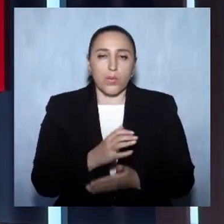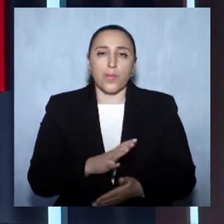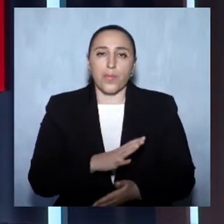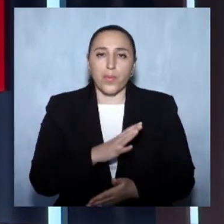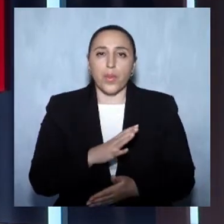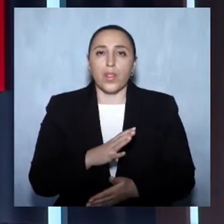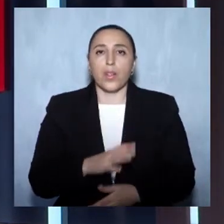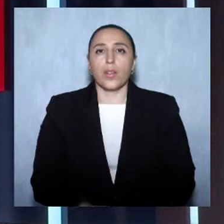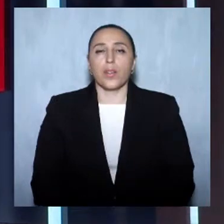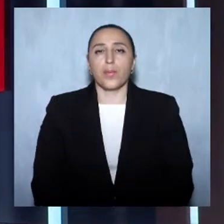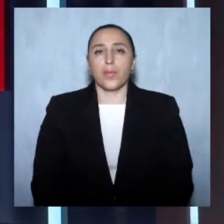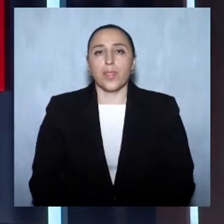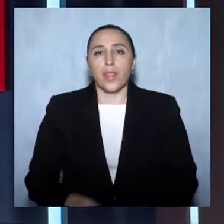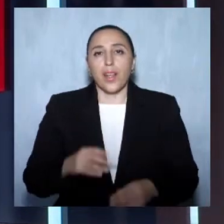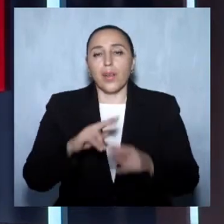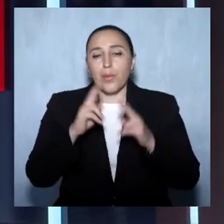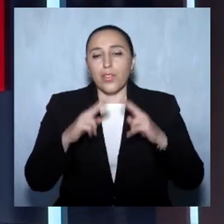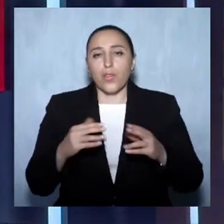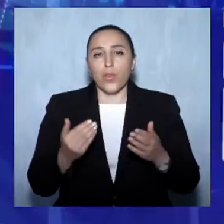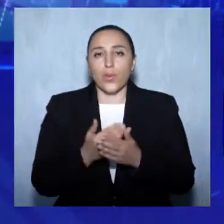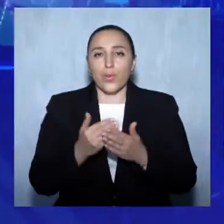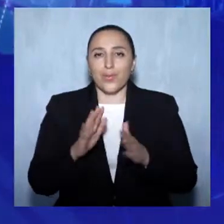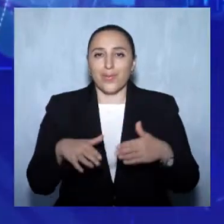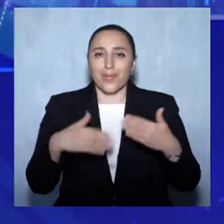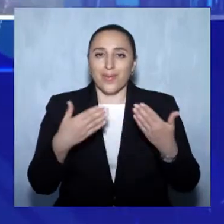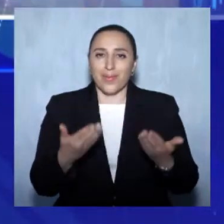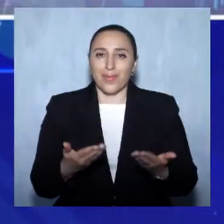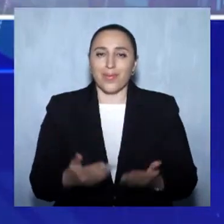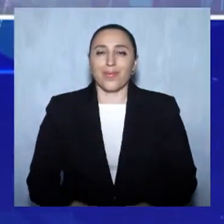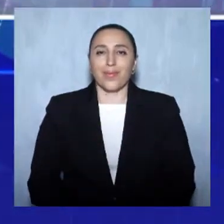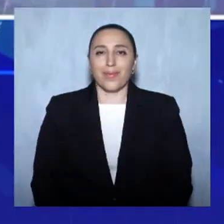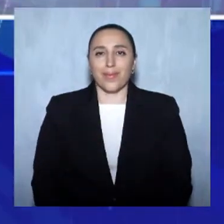Եվ ժամի մի քանի լուրեր էլ տեսաշարով։